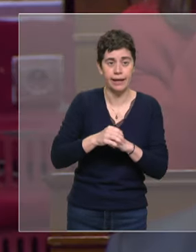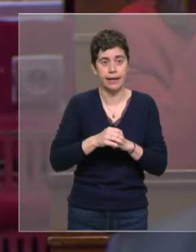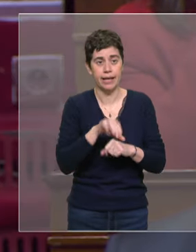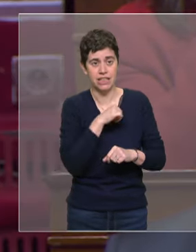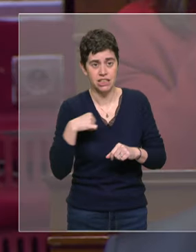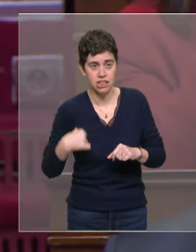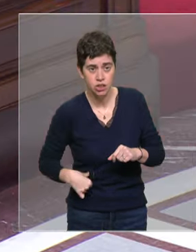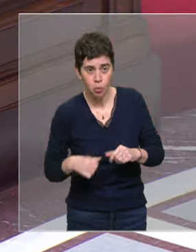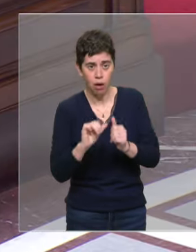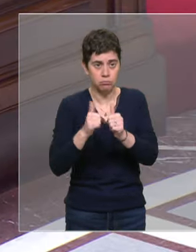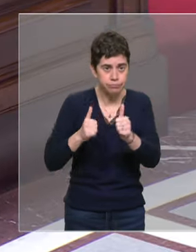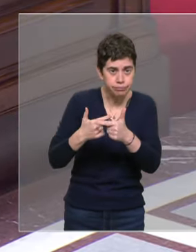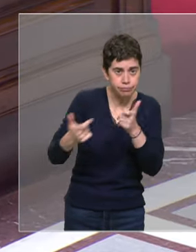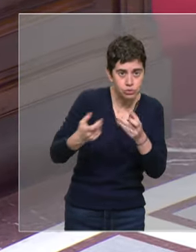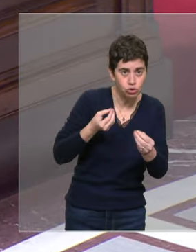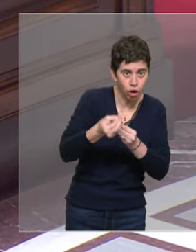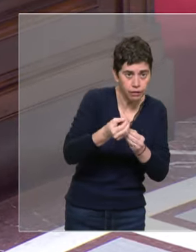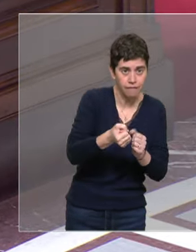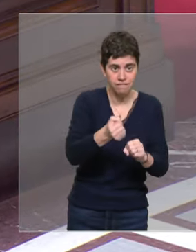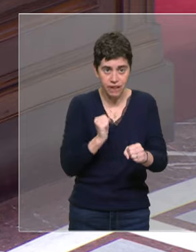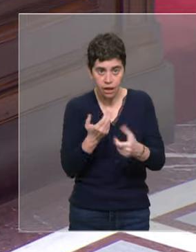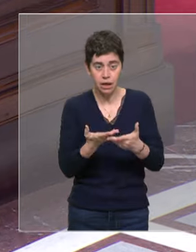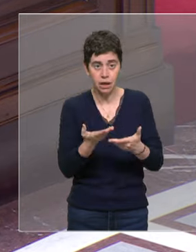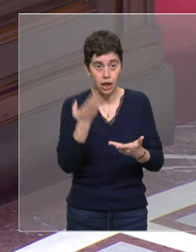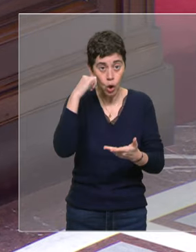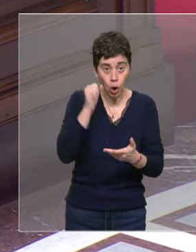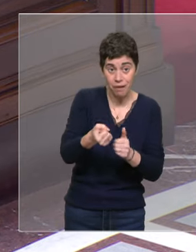chinois, par le ralentissement en Europe. Et